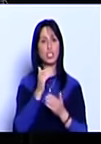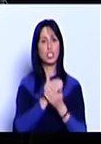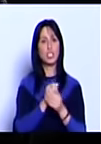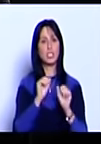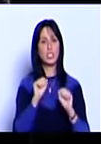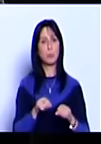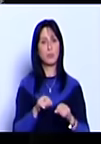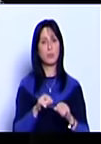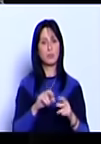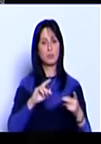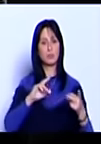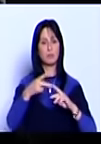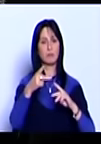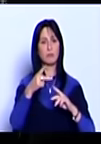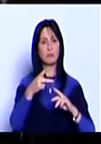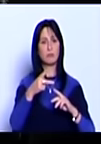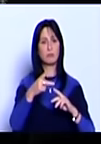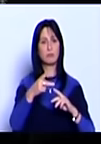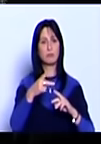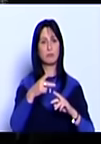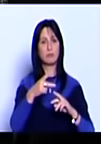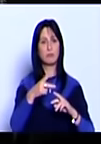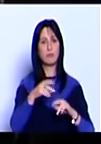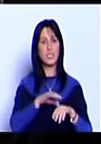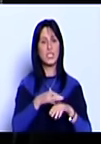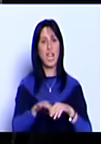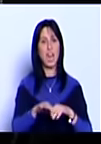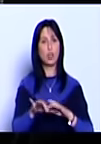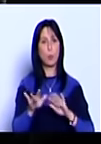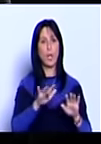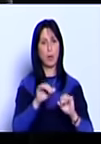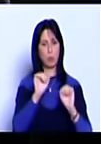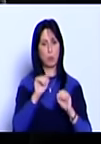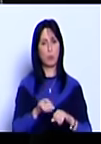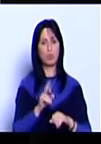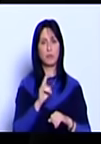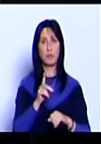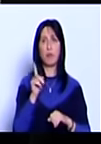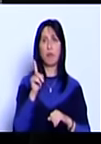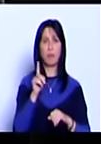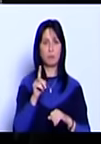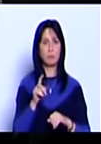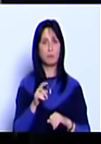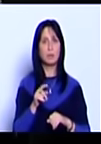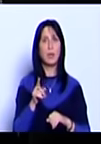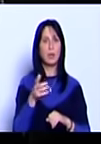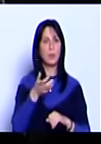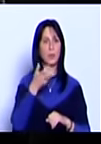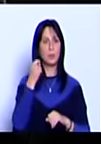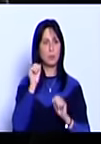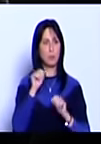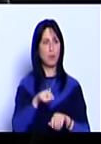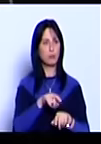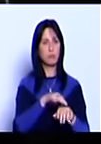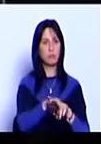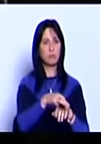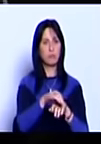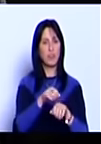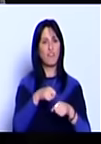შეიძლება ტრანსფორმაცია განიცადოს და გადაიქცეს ზალადობრივ ქმედებად. ვიღაცისთვის გახდეს მოტივაცია საიმისოთ, რომ მათ